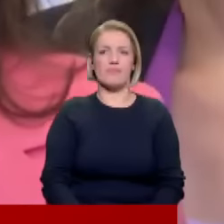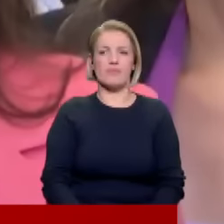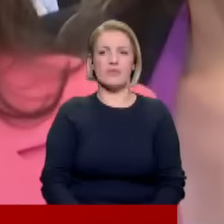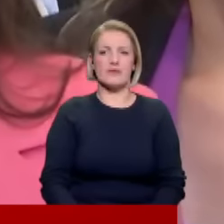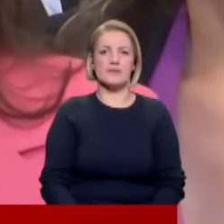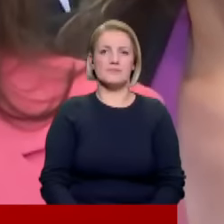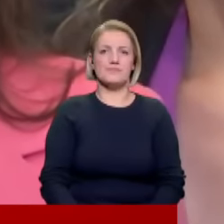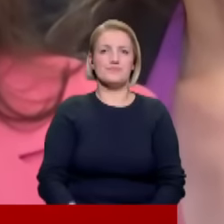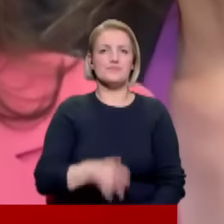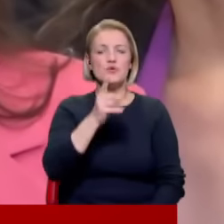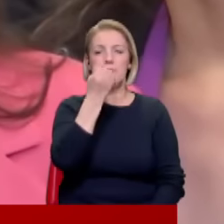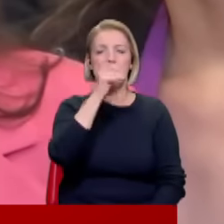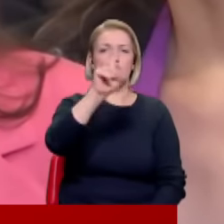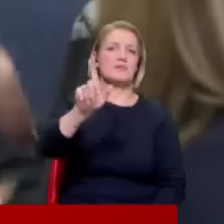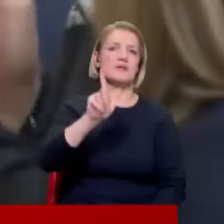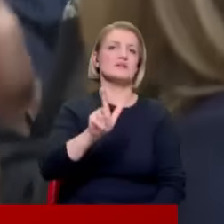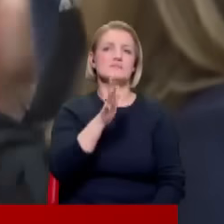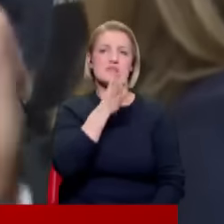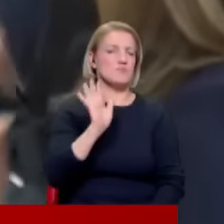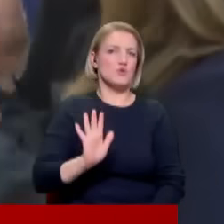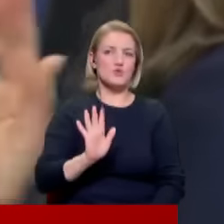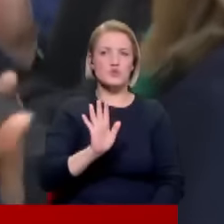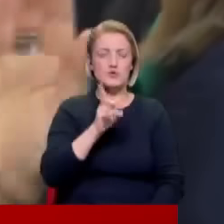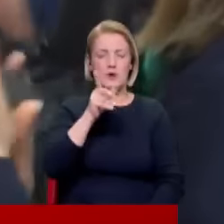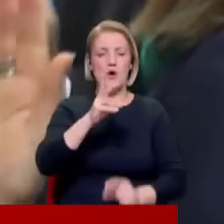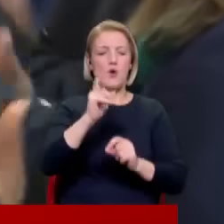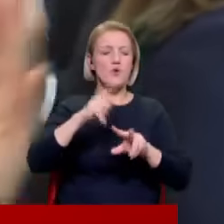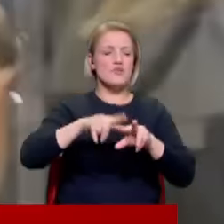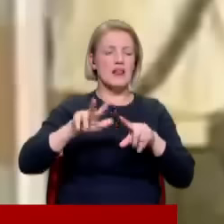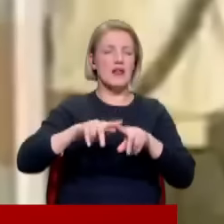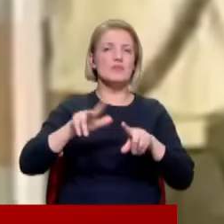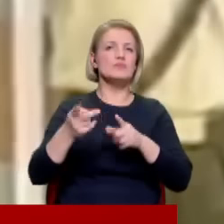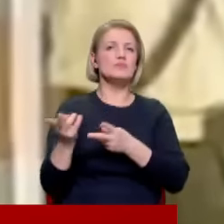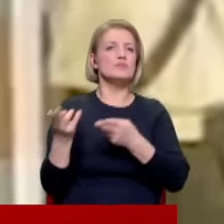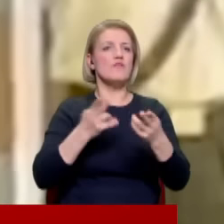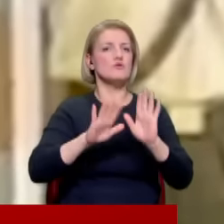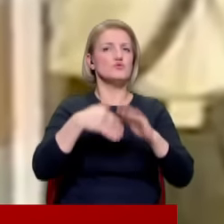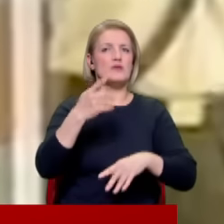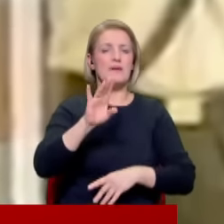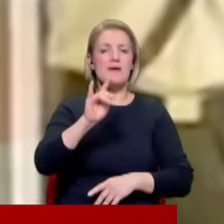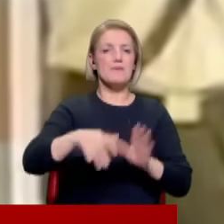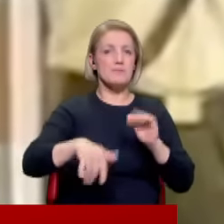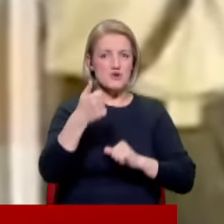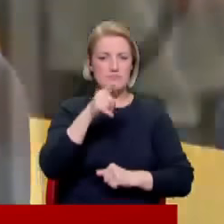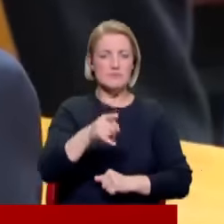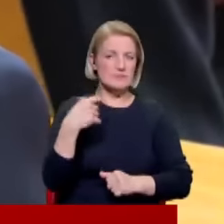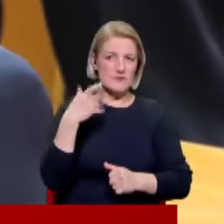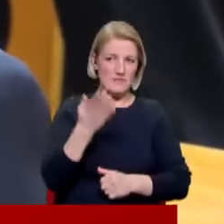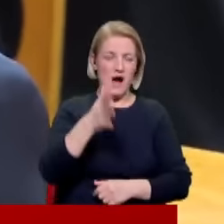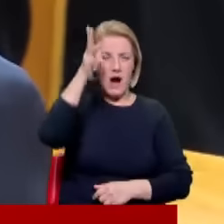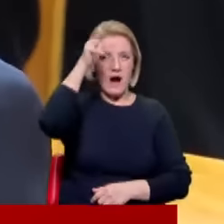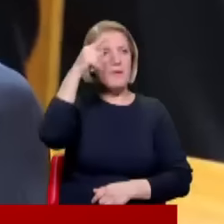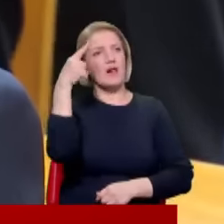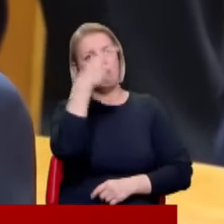Onu Bahçeli'ye sormanız gerekiyor, onu bilemiyoruz. Bahçeli'nin Öcalan çıkışı sonrası yeni bir süreç tartışılırken MHP liderinin bu kez